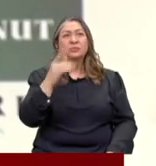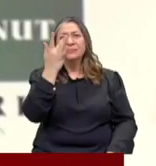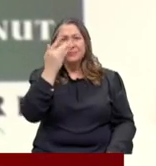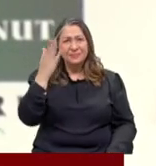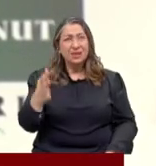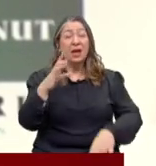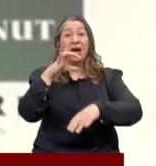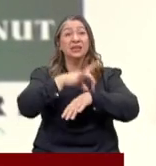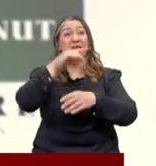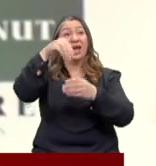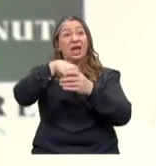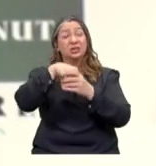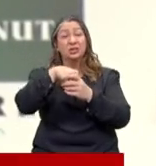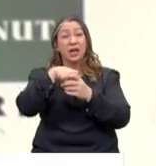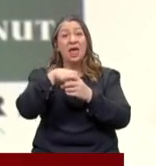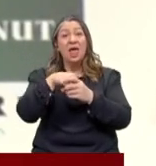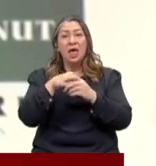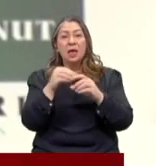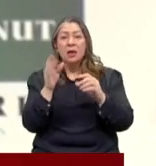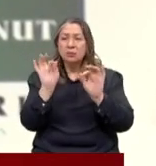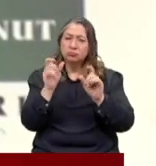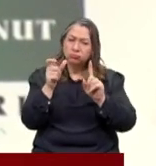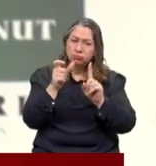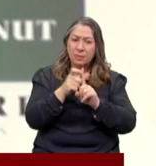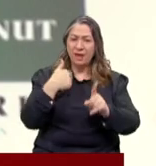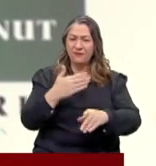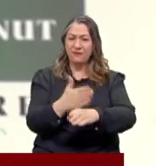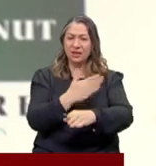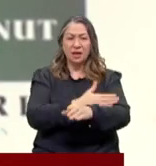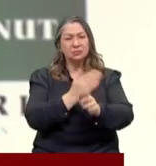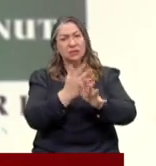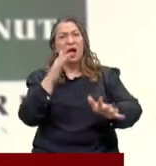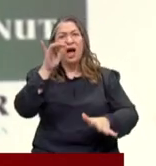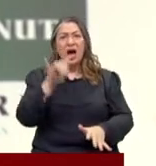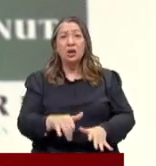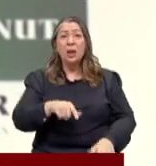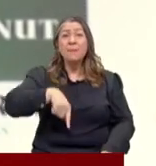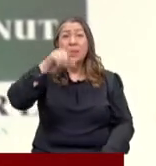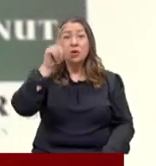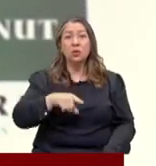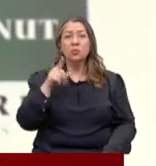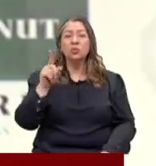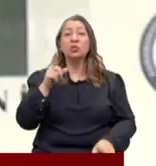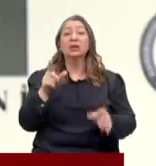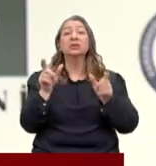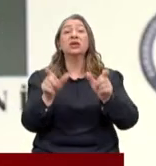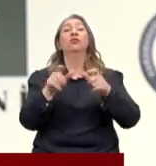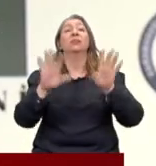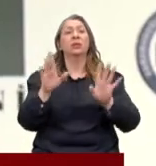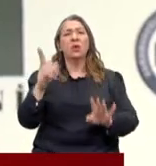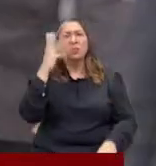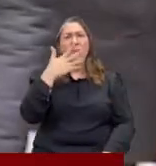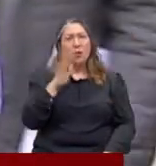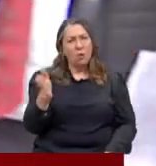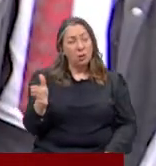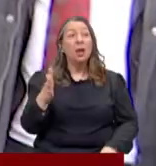cambazlar hastanelerde rehin alınan benim vatandaşımın haklarını bir gün bunlar savunmadı. Bunlarda utanma